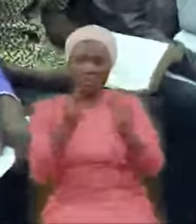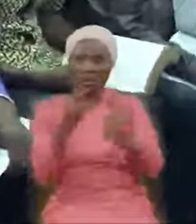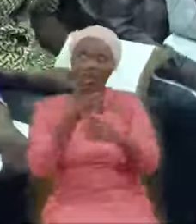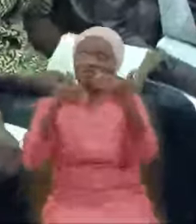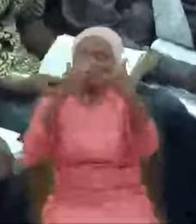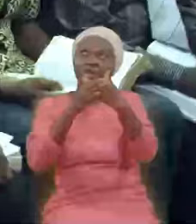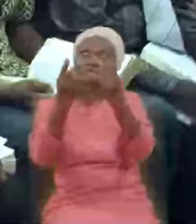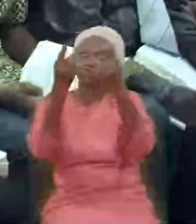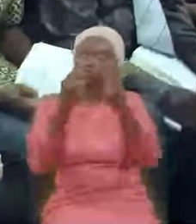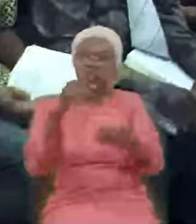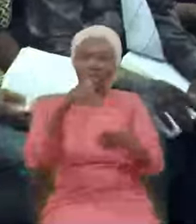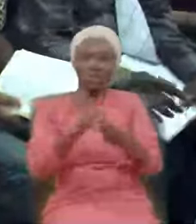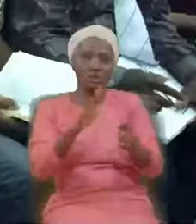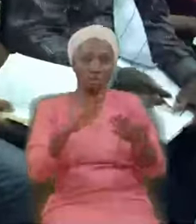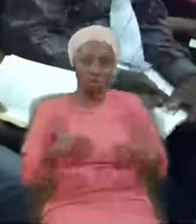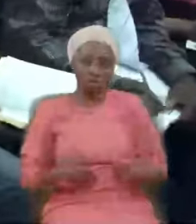votre corps.